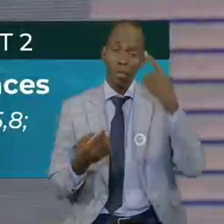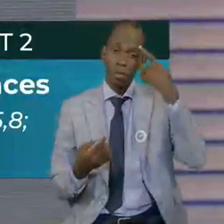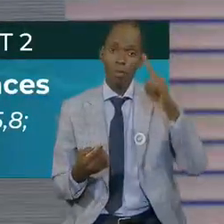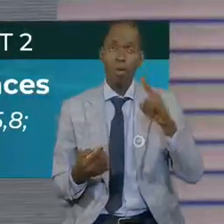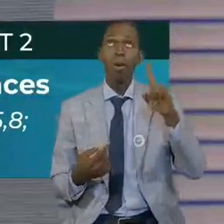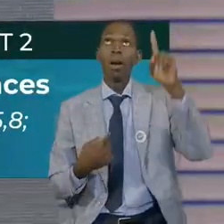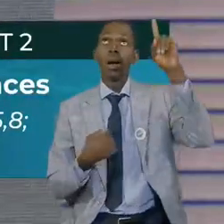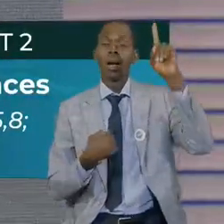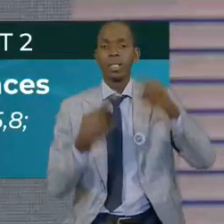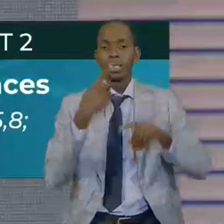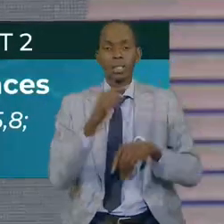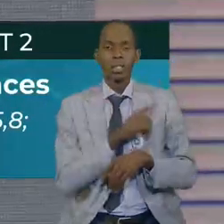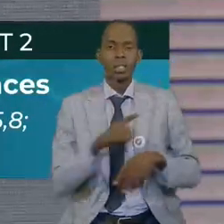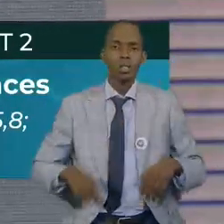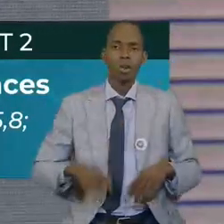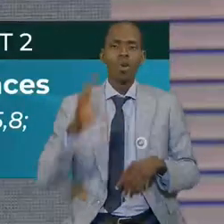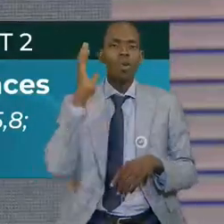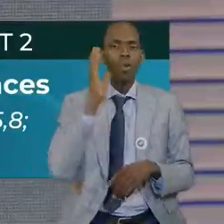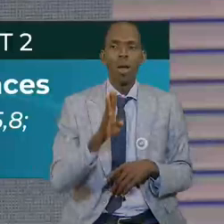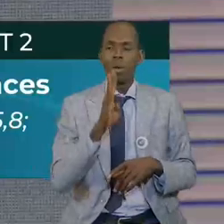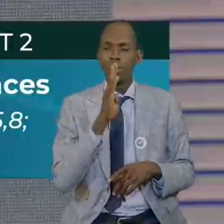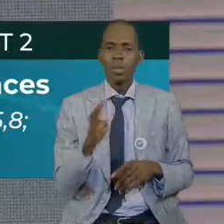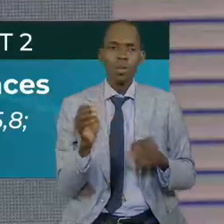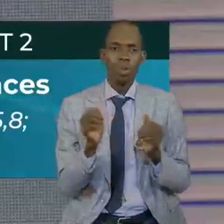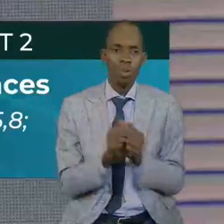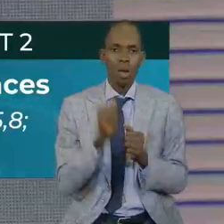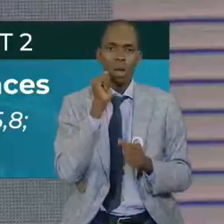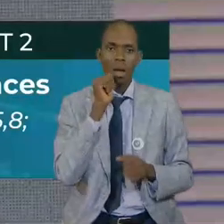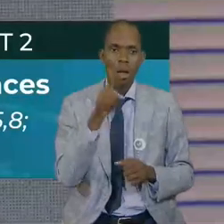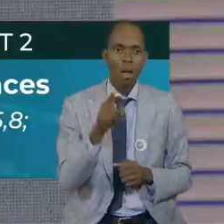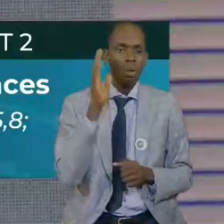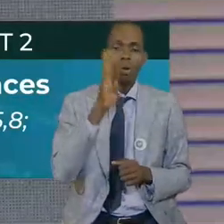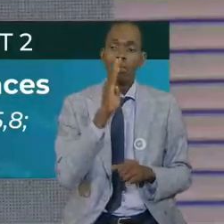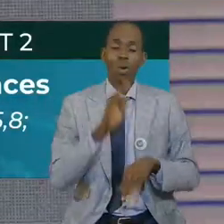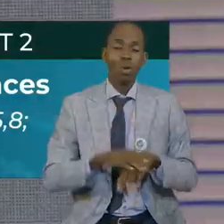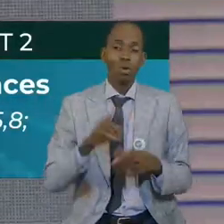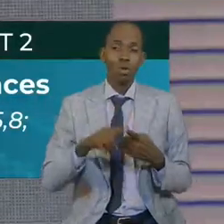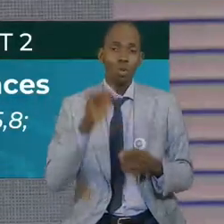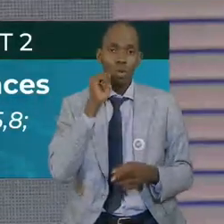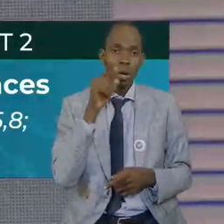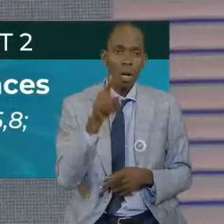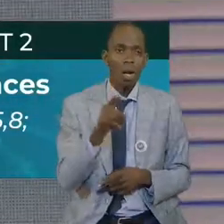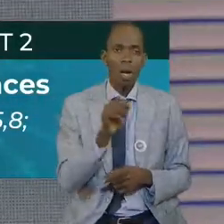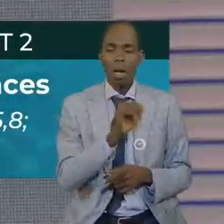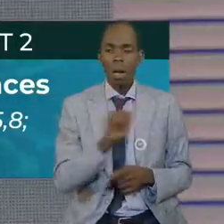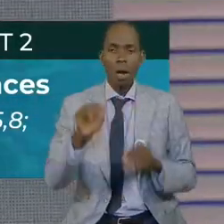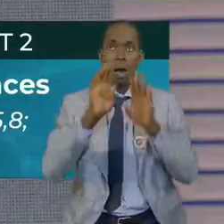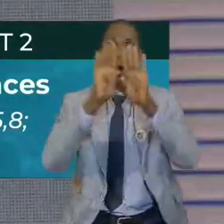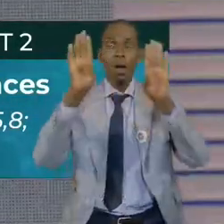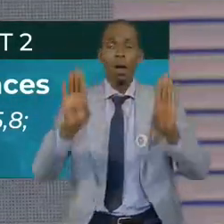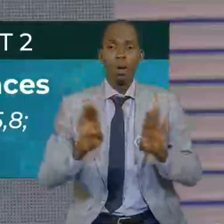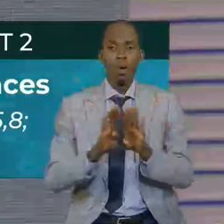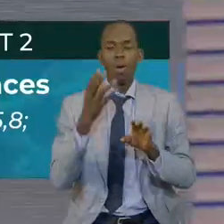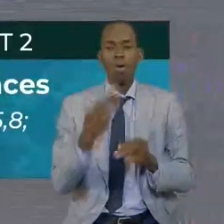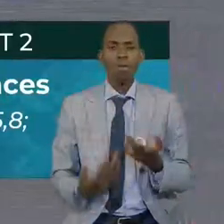the Lord, will be with her, will be unto her a wall of fire round